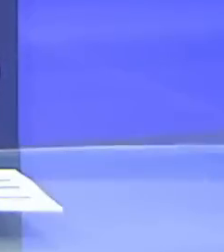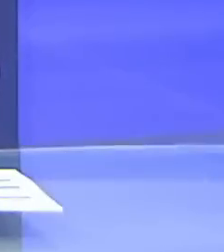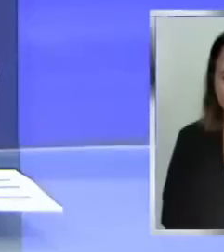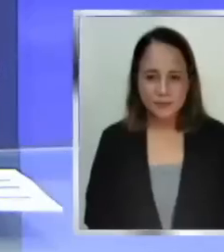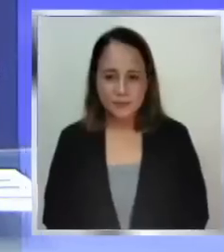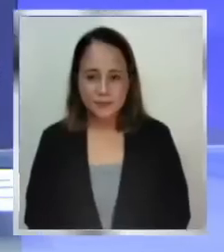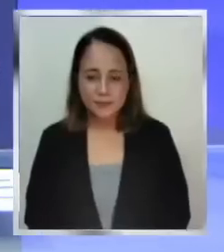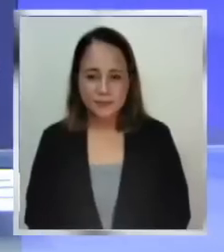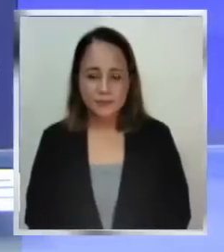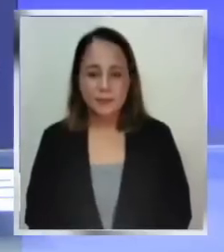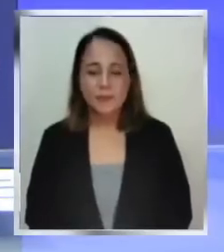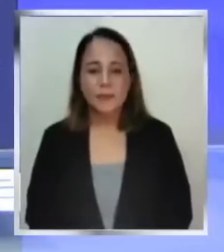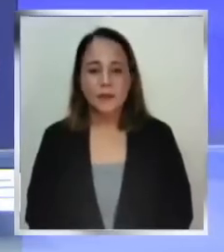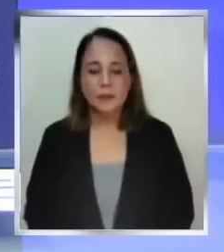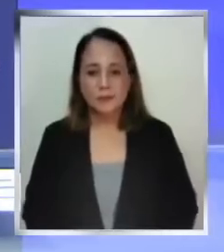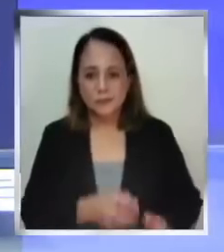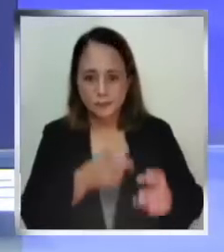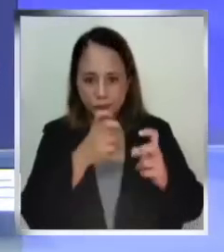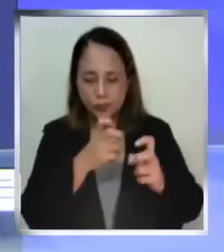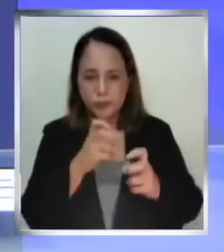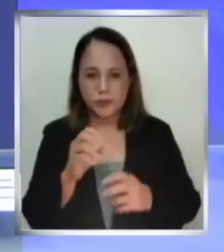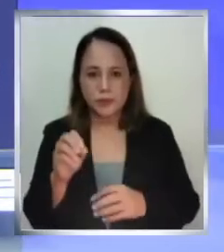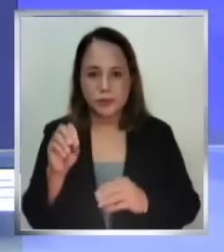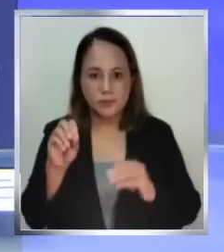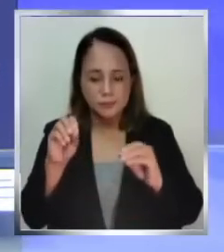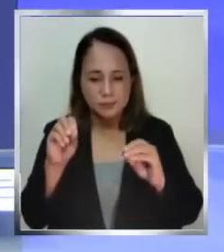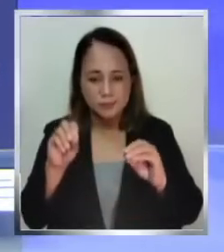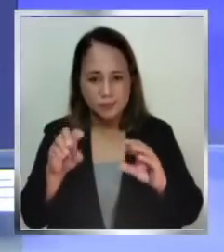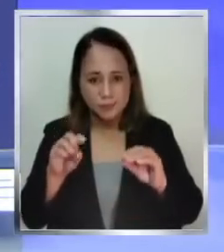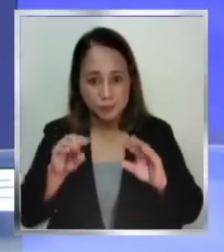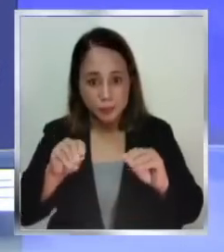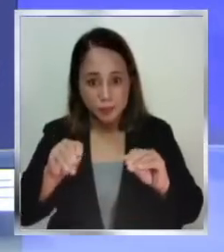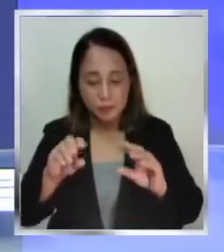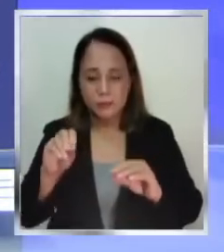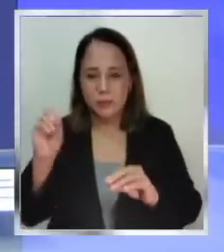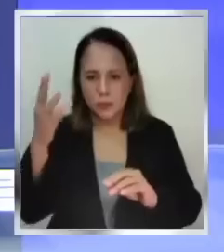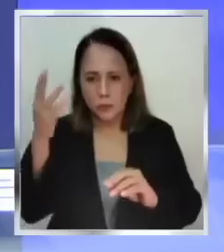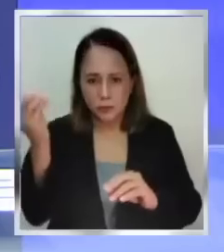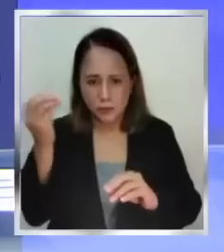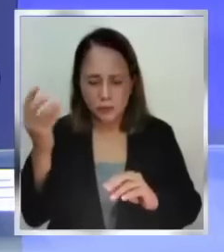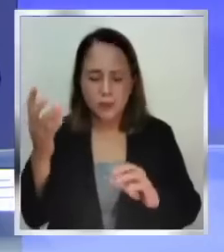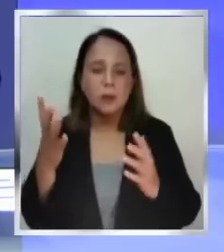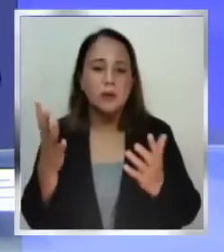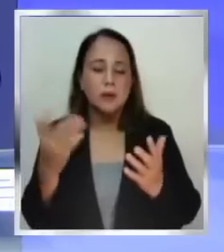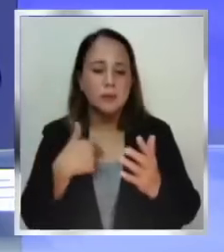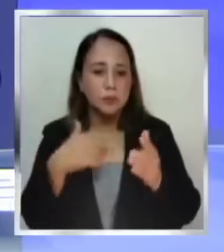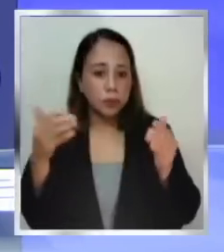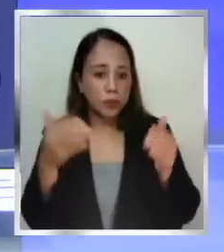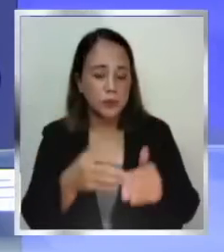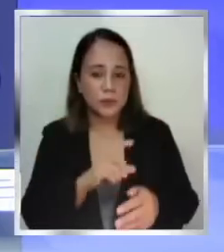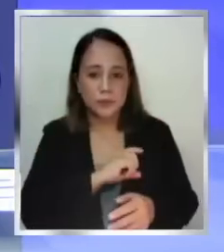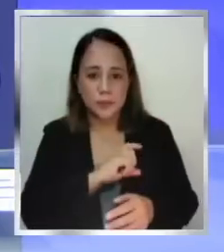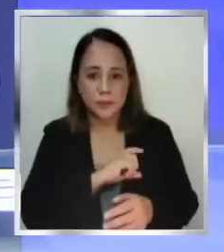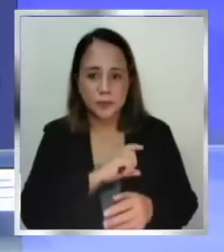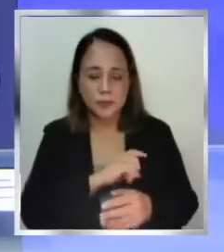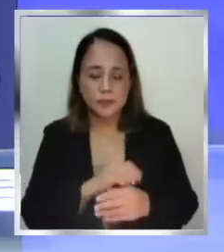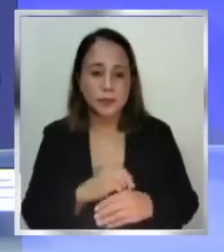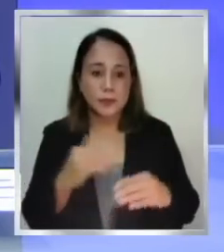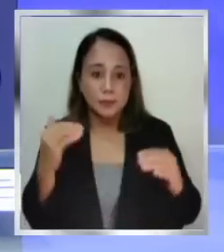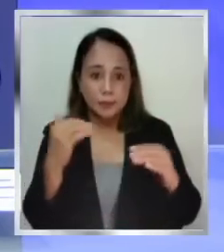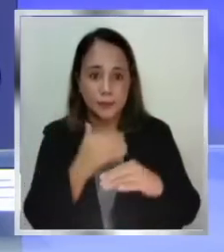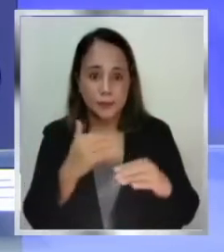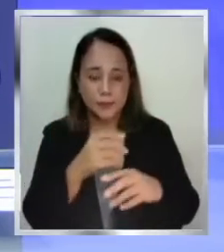Sa gitna ng pagigpit sa mga wangwang at blinker, tututukan na may nandang ngayon ng Philippine National Police Highway Patrol Group ang mga nagmamaneho